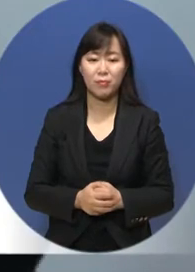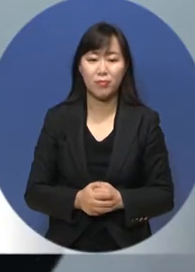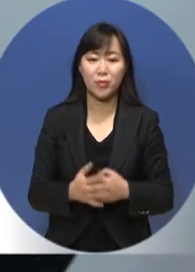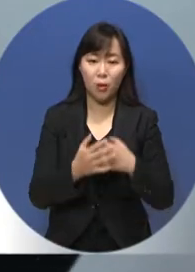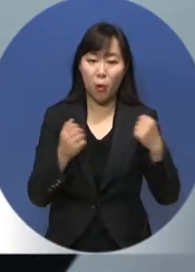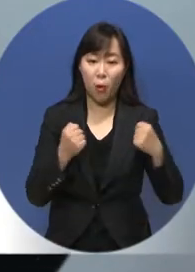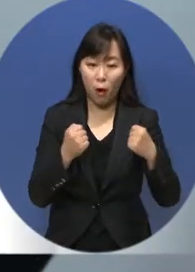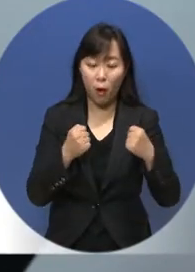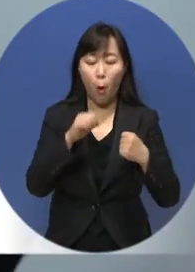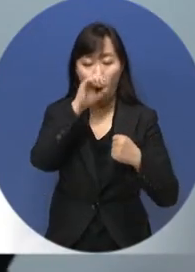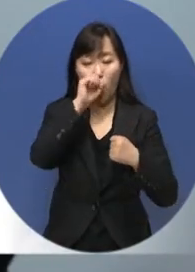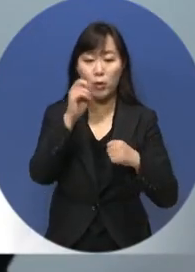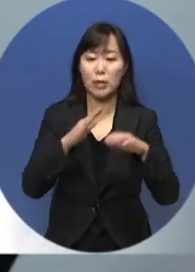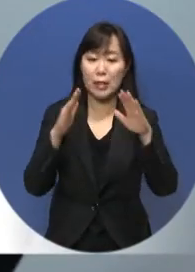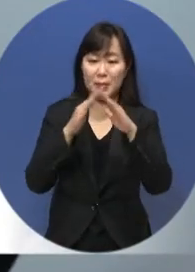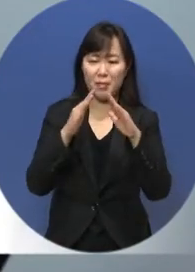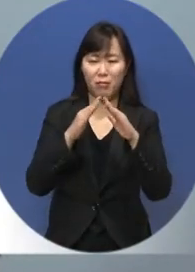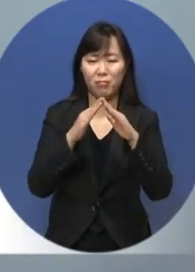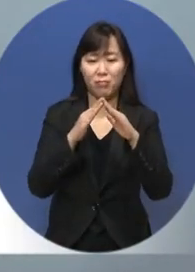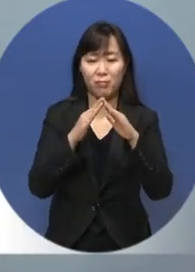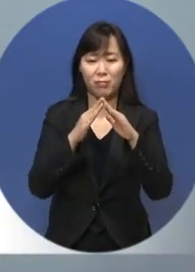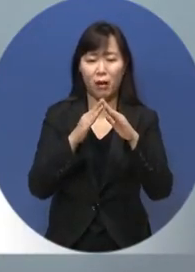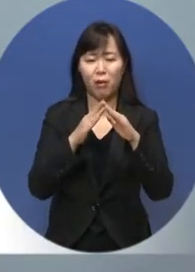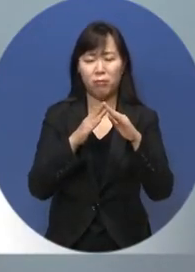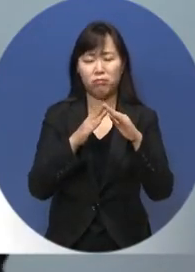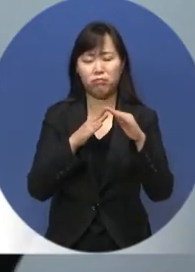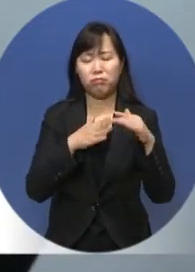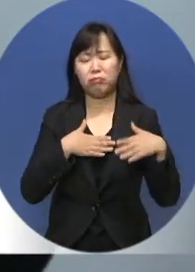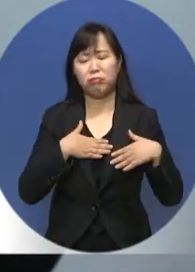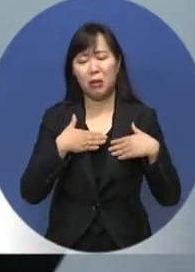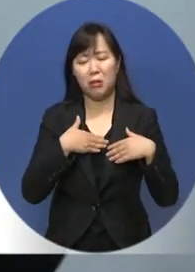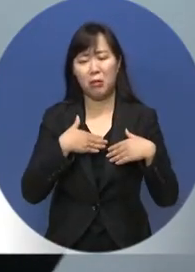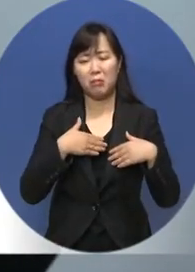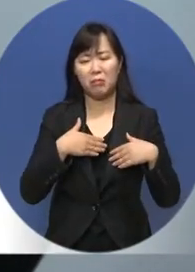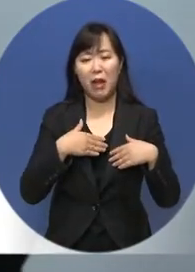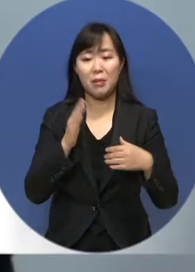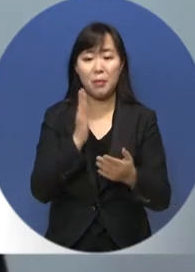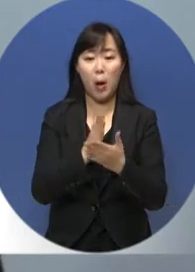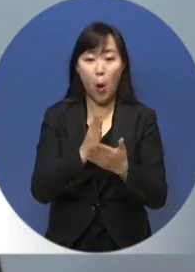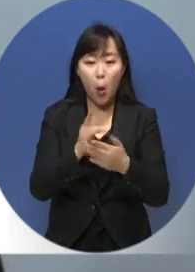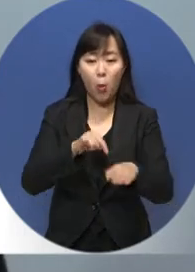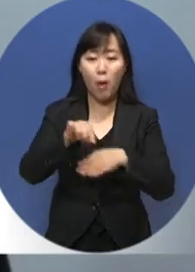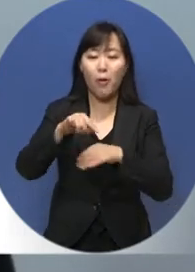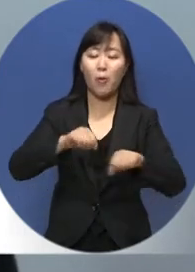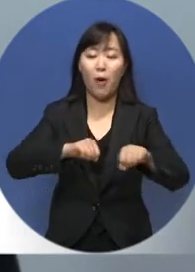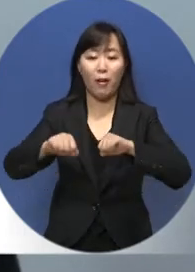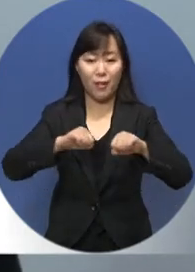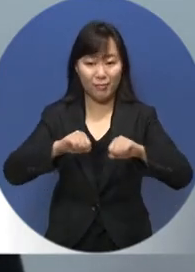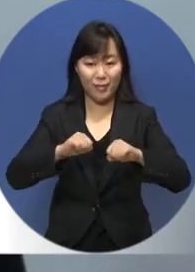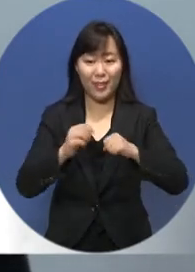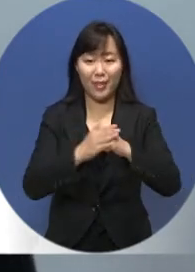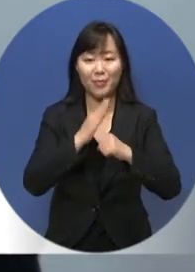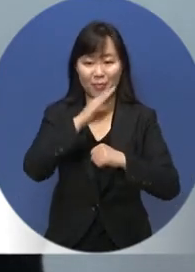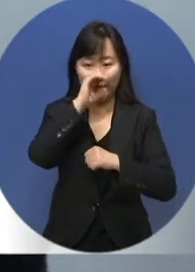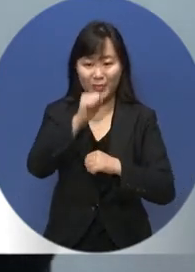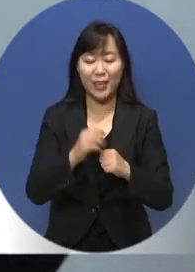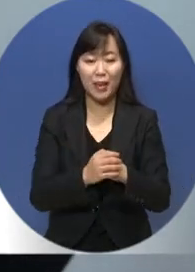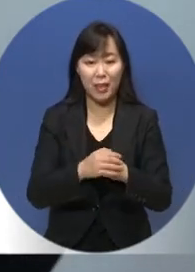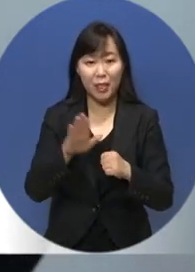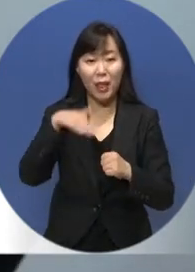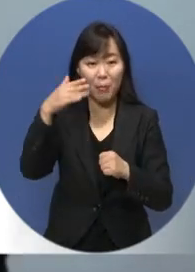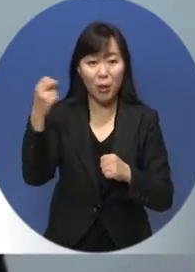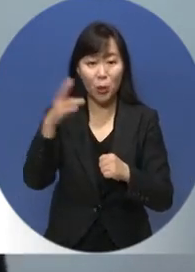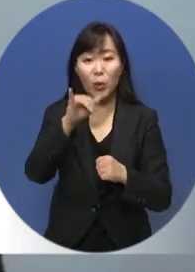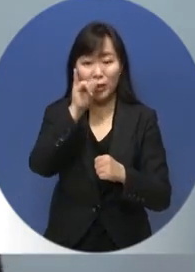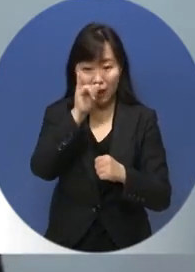건강에도 좋고 집에서나 이렇게 늘어져 있는 것보다는 나와서 활동을 하니까 너무너무 좋아요. 다음